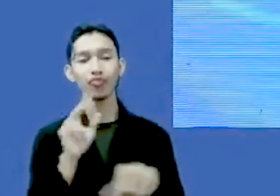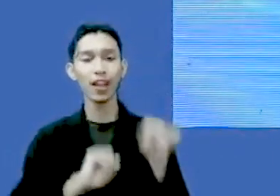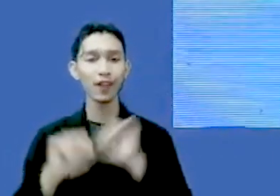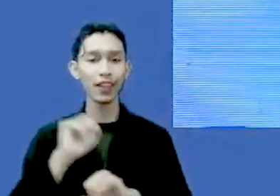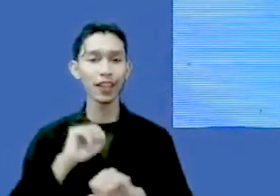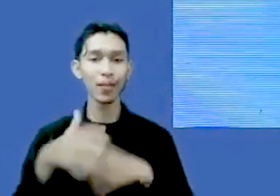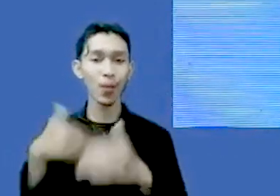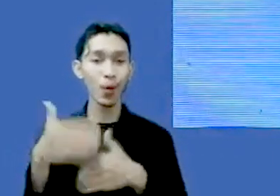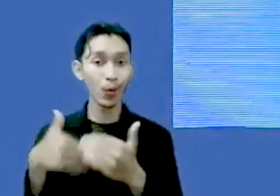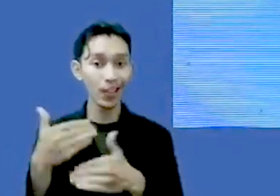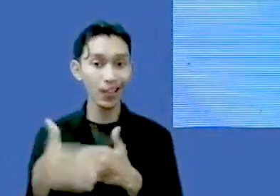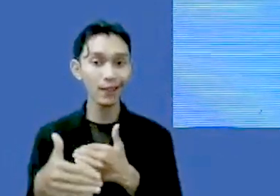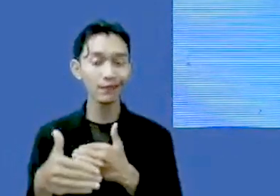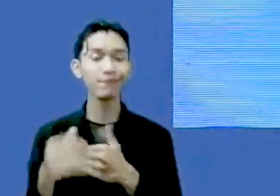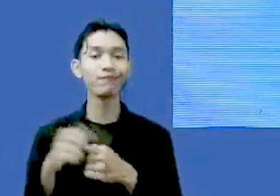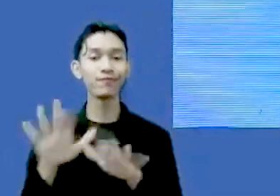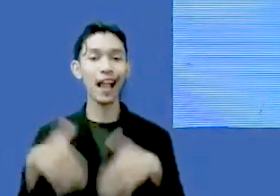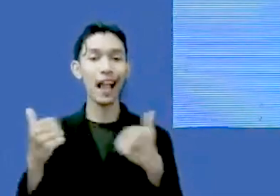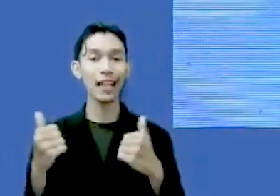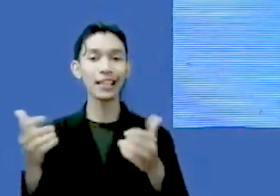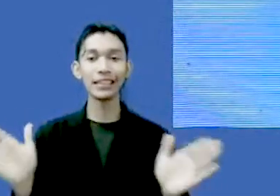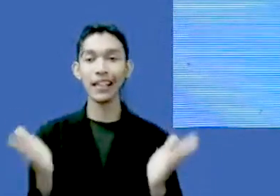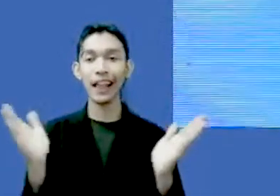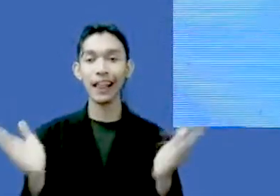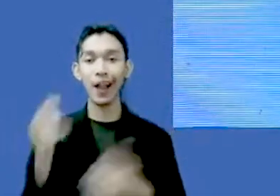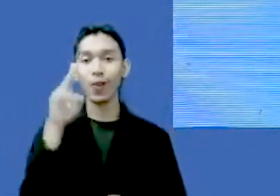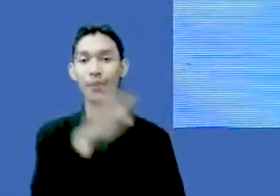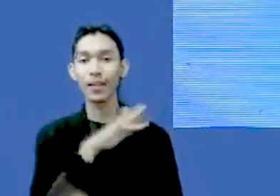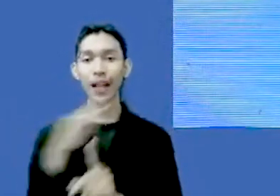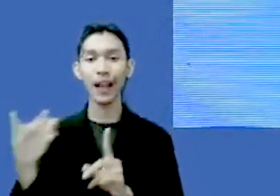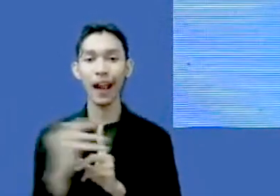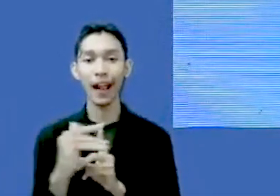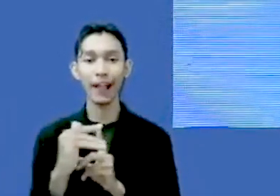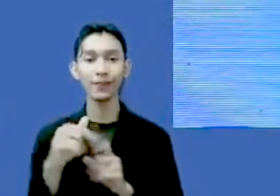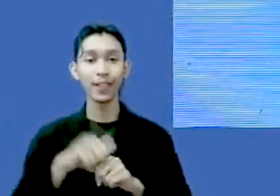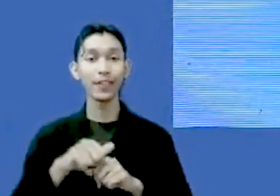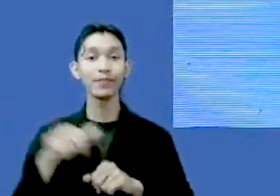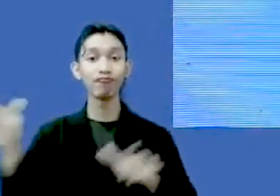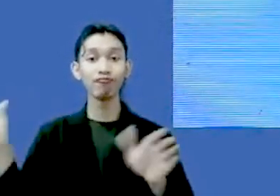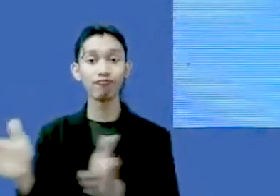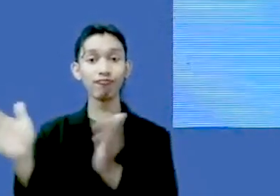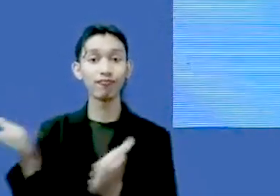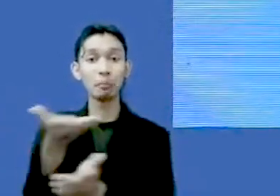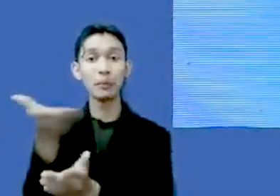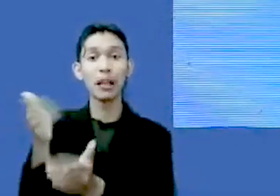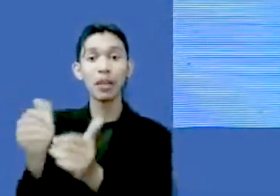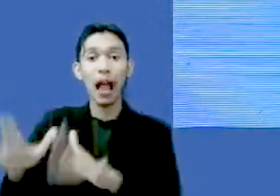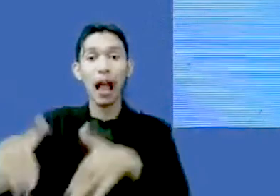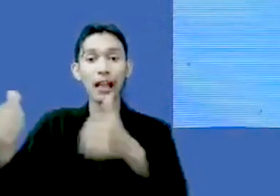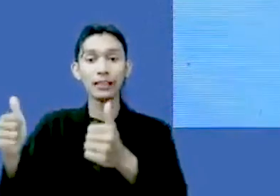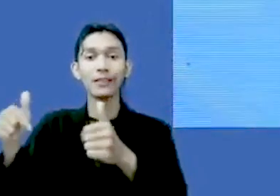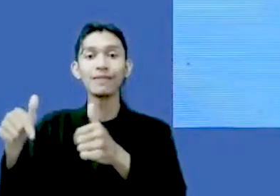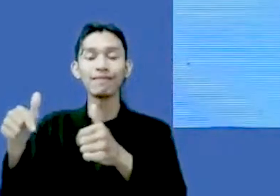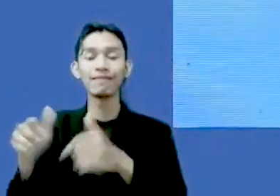produktif untuk menghasilkan kesejahteraan bagi masyarakat di Empower supaya menghasilkan sesuatu jadi